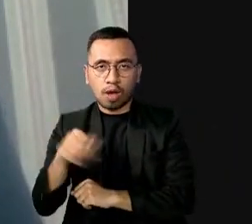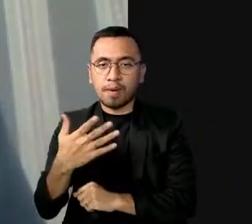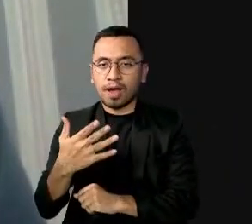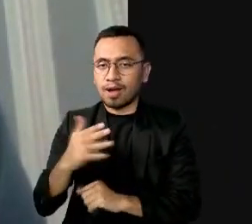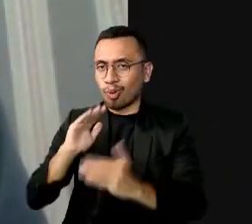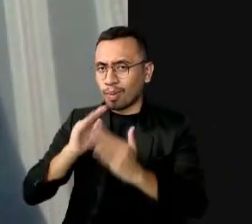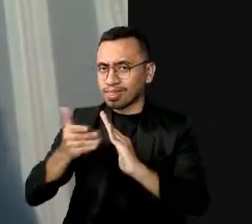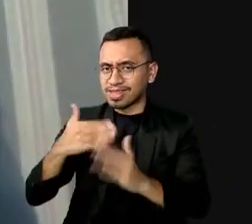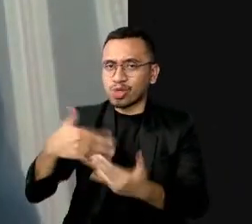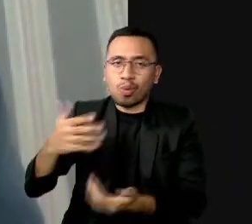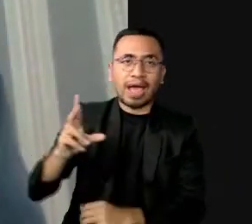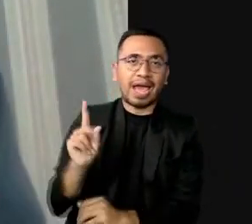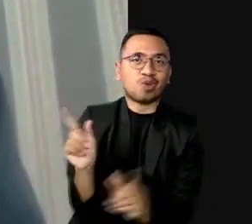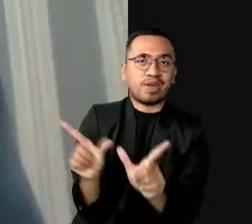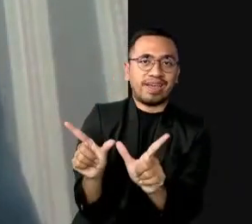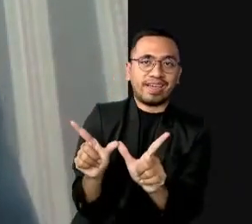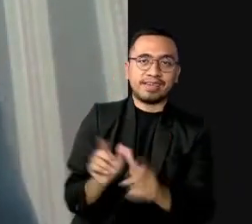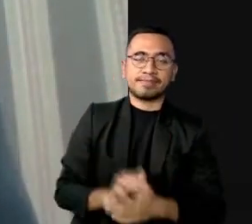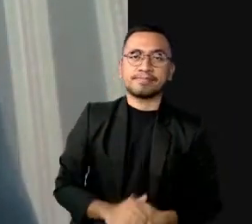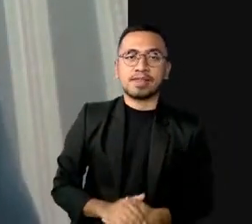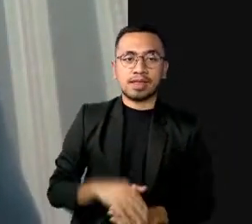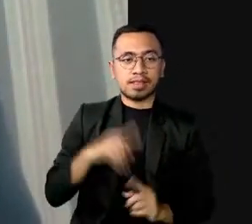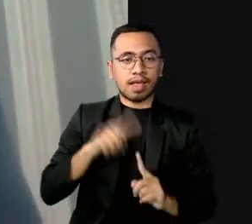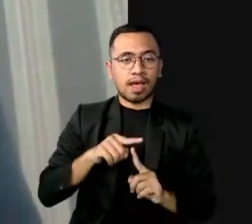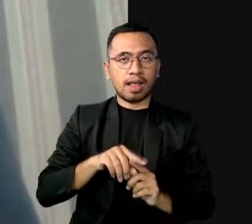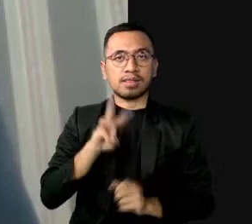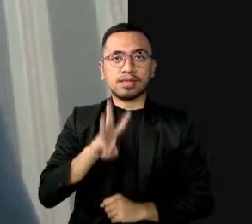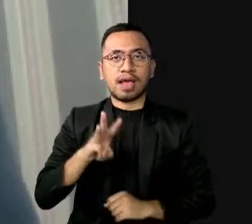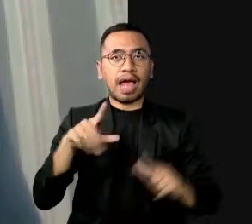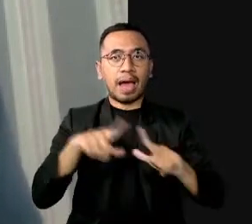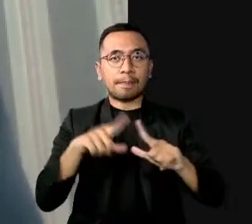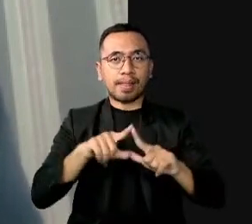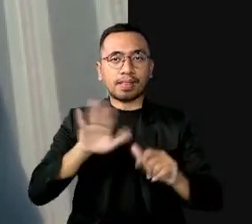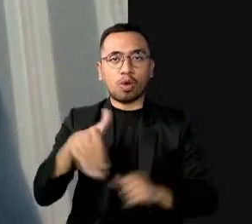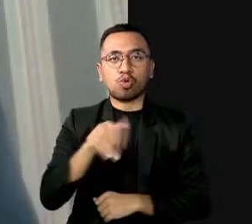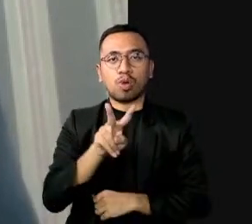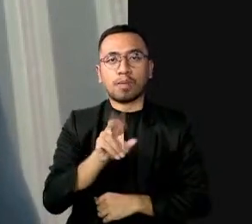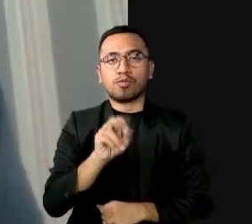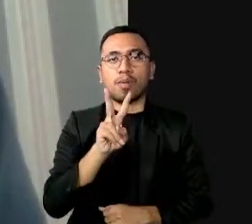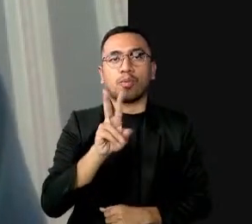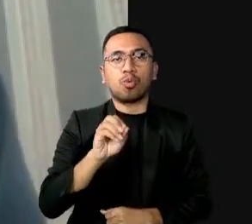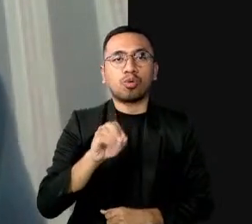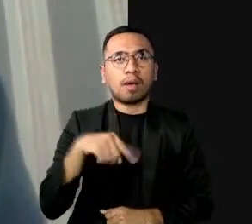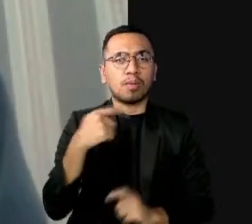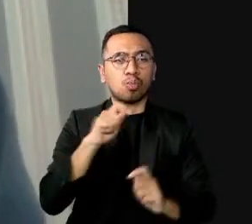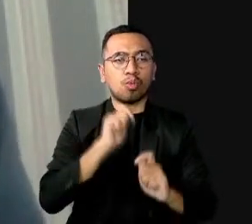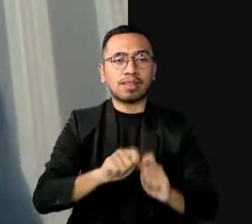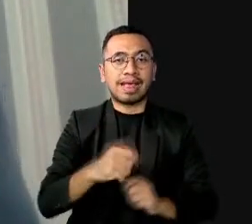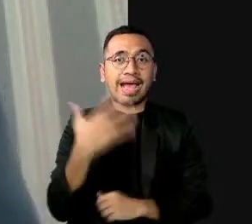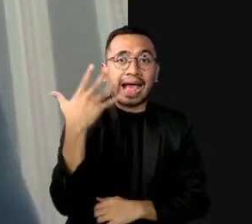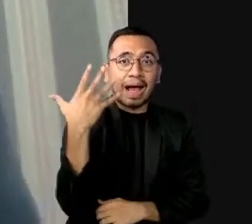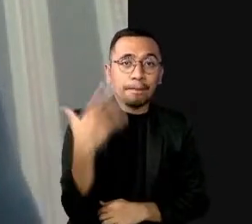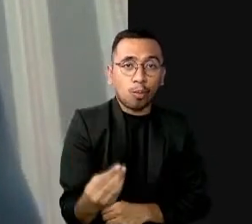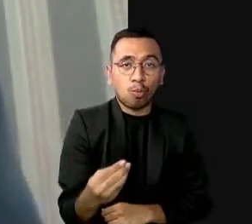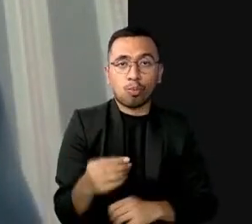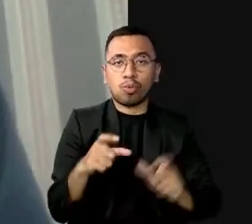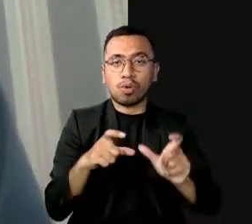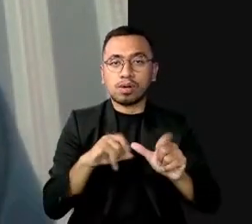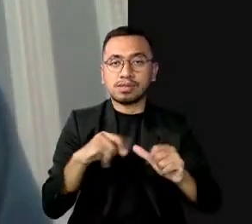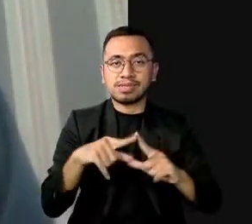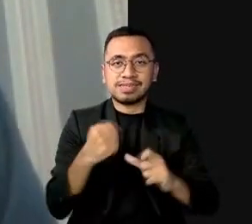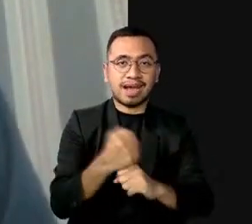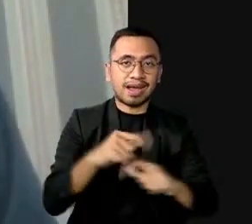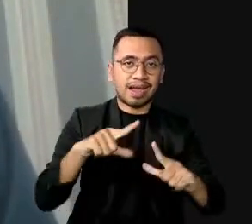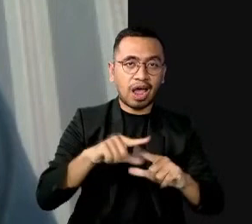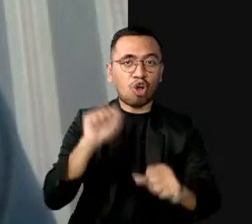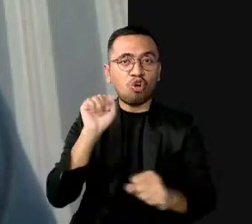RW pada ketiga April 2020 kita sudah membentuk Kampung siaga popits berbasis RW jadi